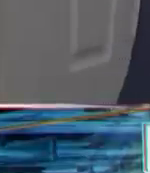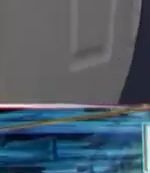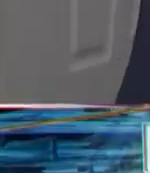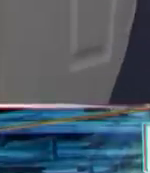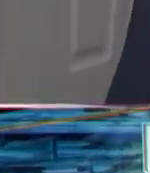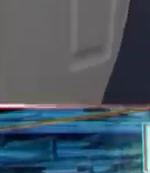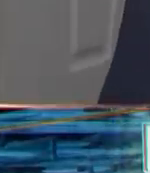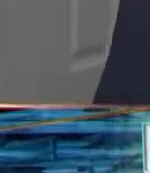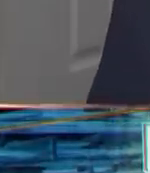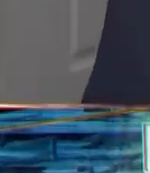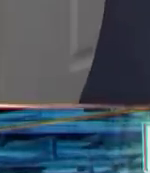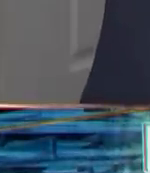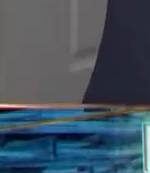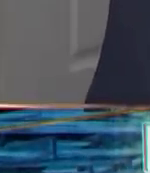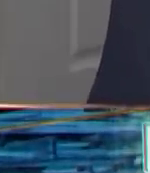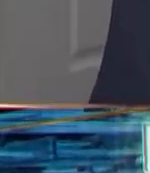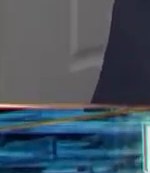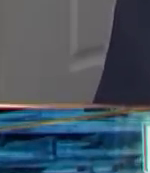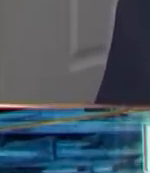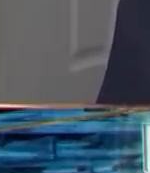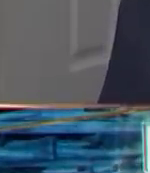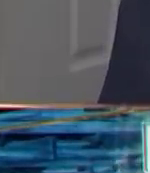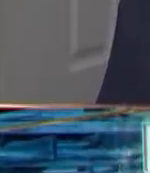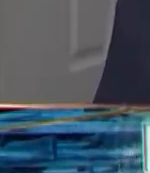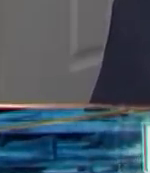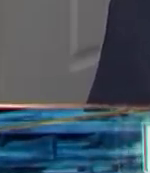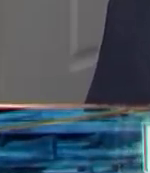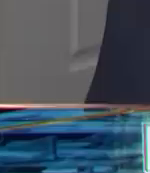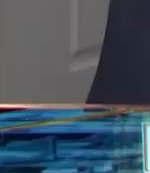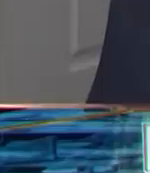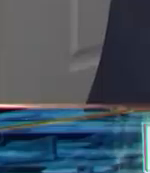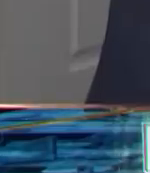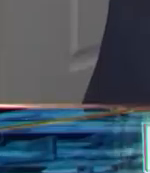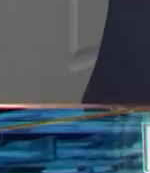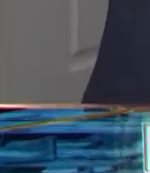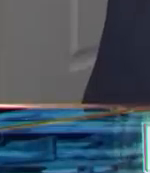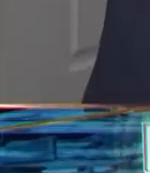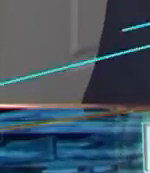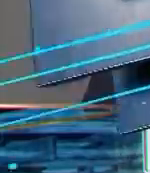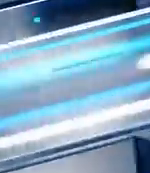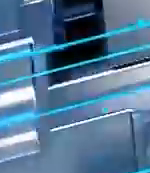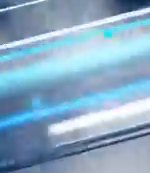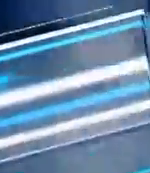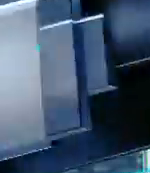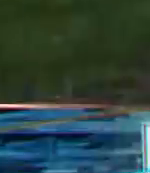күнге дейін 659 мың адамға әлеметтік төлем тағайындалды.